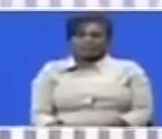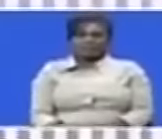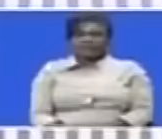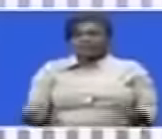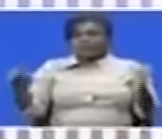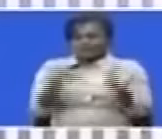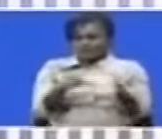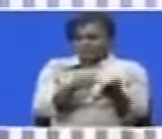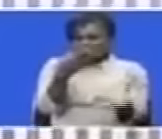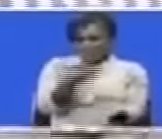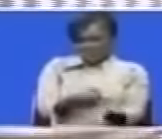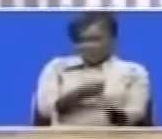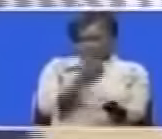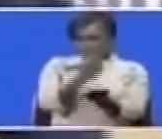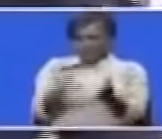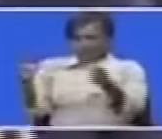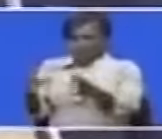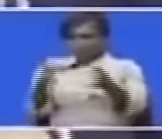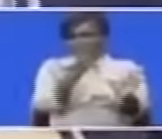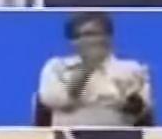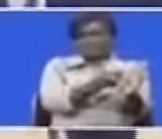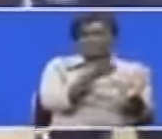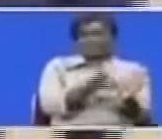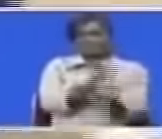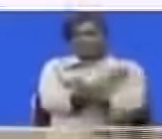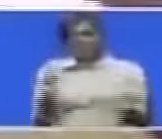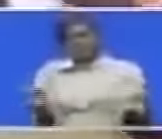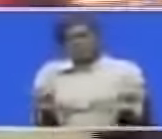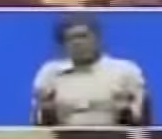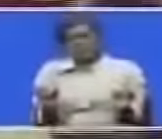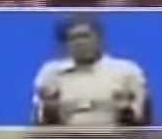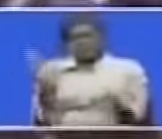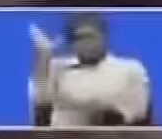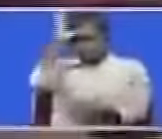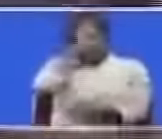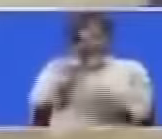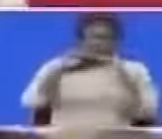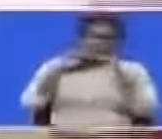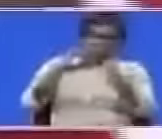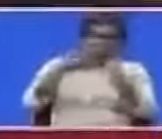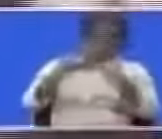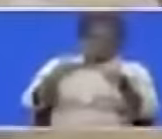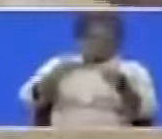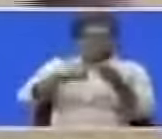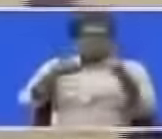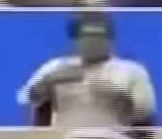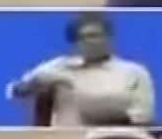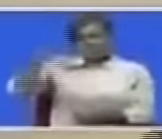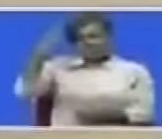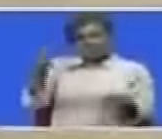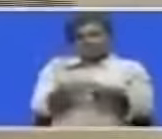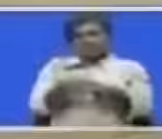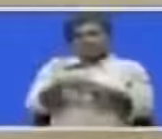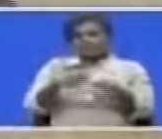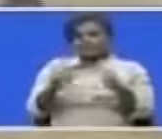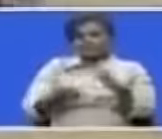Shida za kifedha zimesababisha baadhi ya timu kukosa kushiriki mechi za ligi hiyo. Ukosefu wa makocha wa hali ya juu pia umesababisha kutokuwa kwa